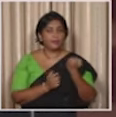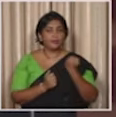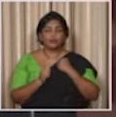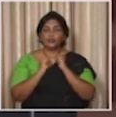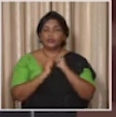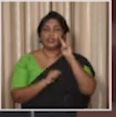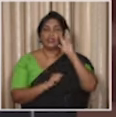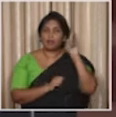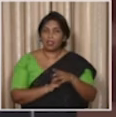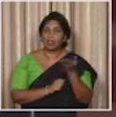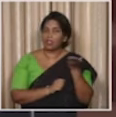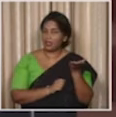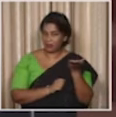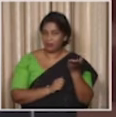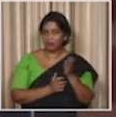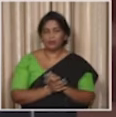ya